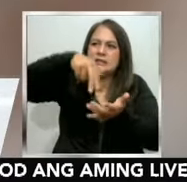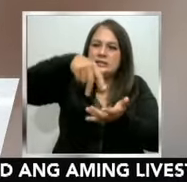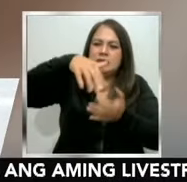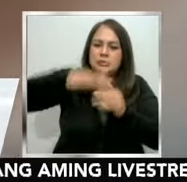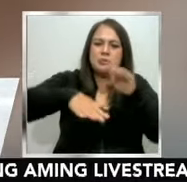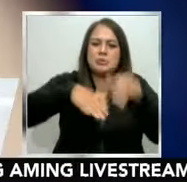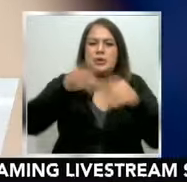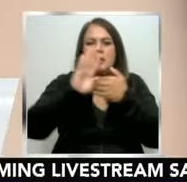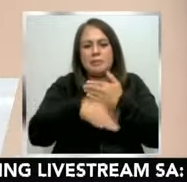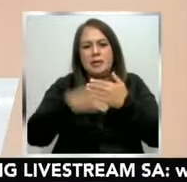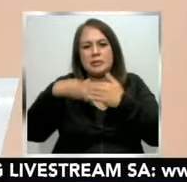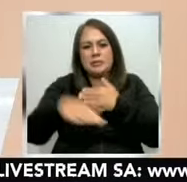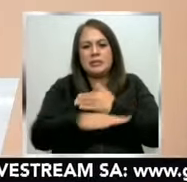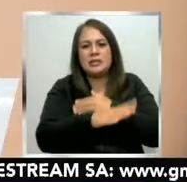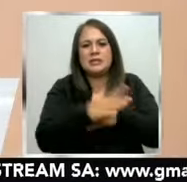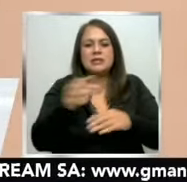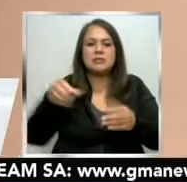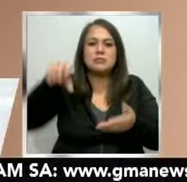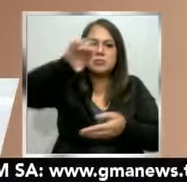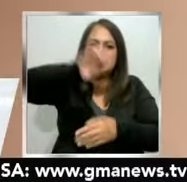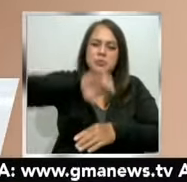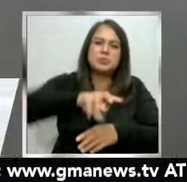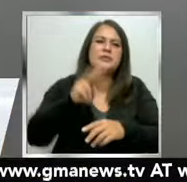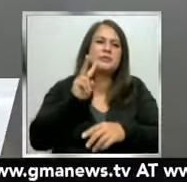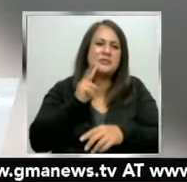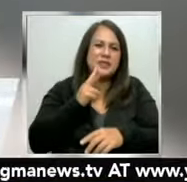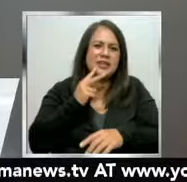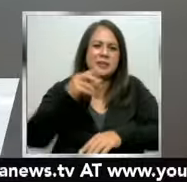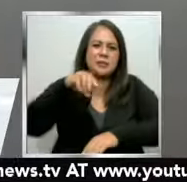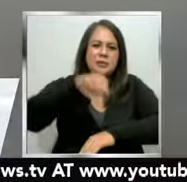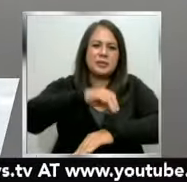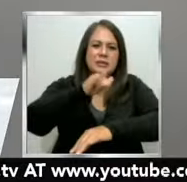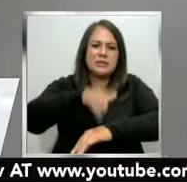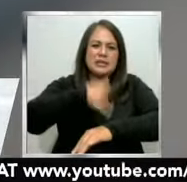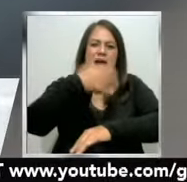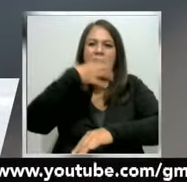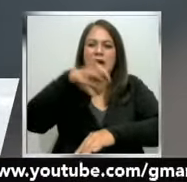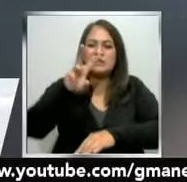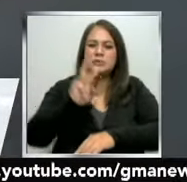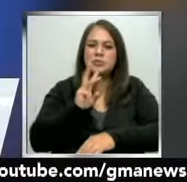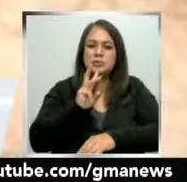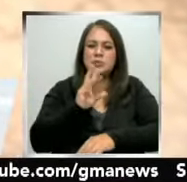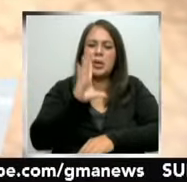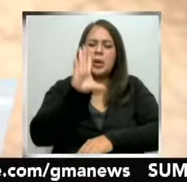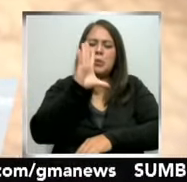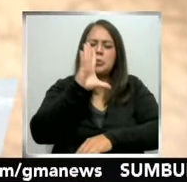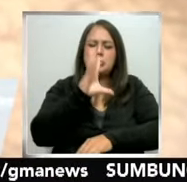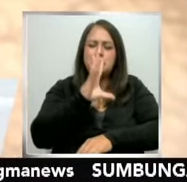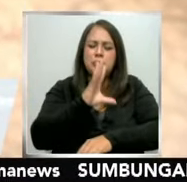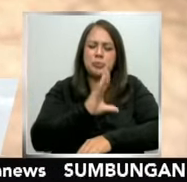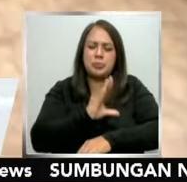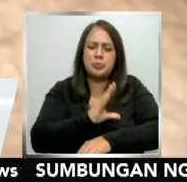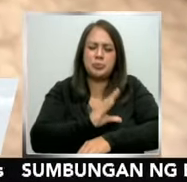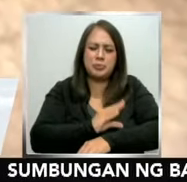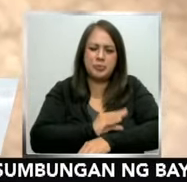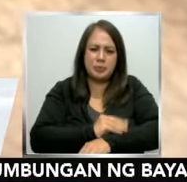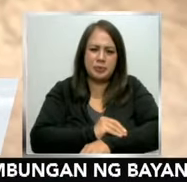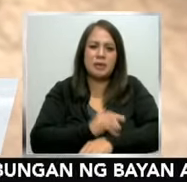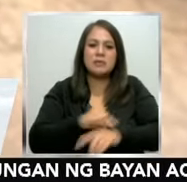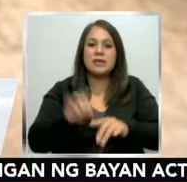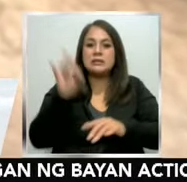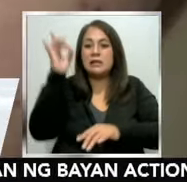daw nilagyan ng suka ang kanilang mga sugat at ibinabad sa mainit na tubig kaya bahagyang naibsan ang sakit at kati. Pero walong araw matapos